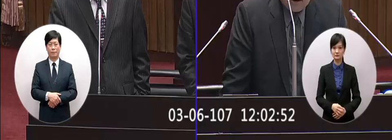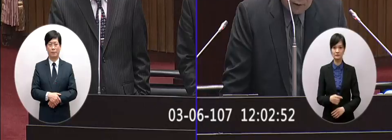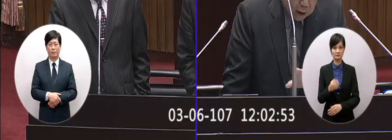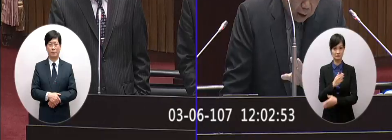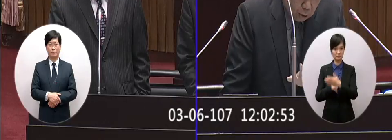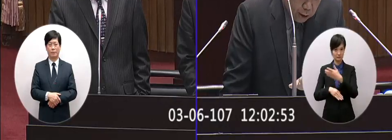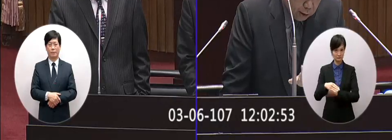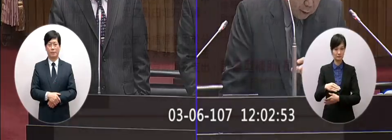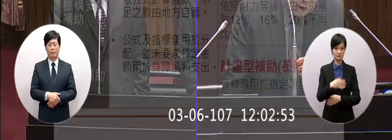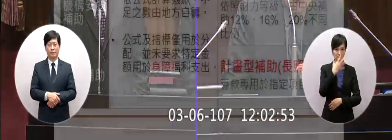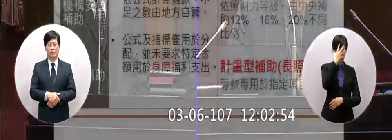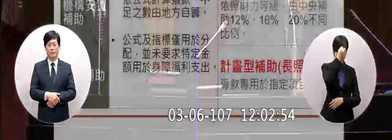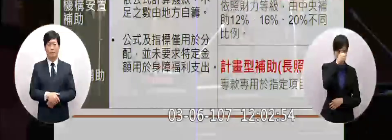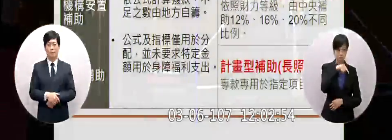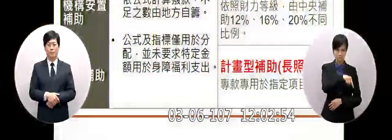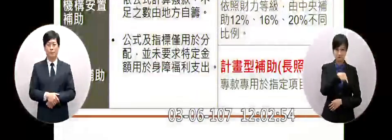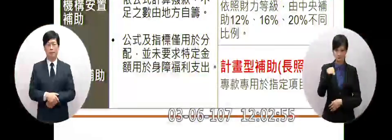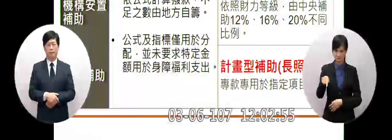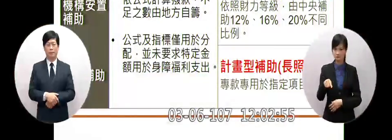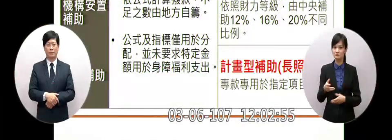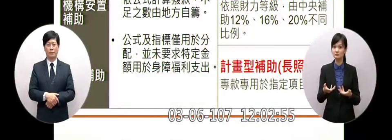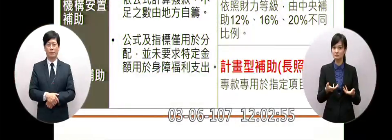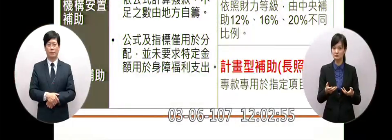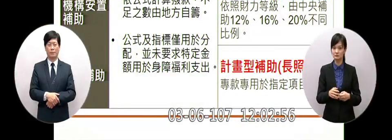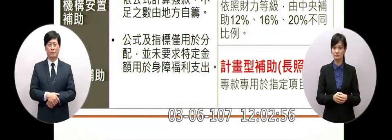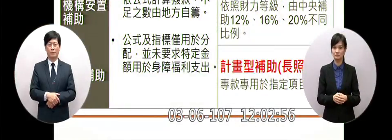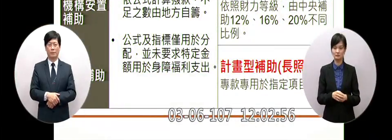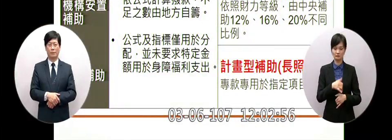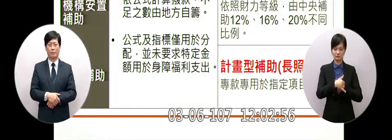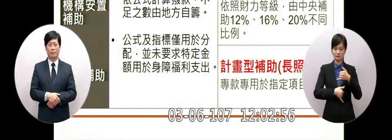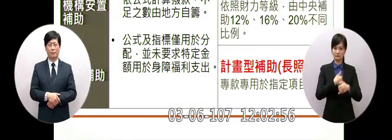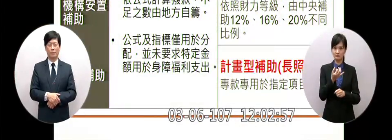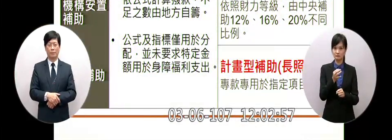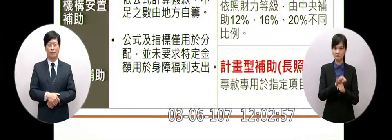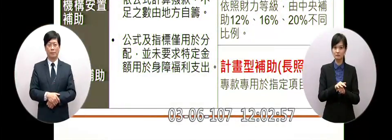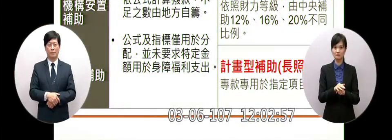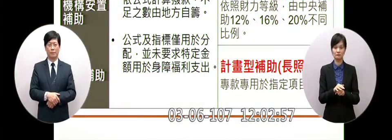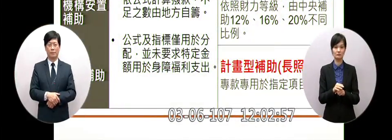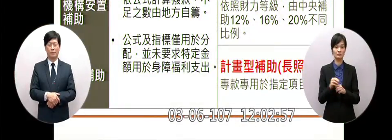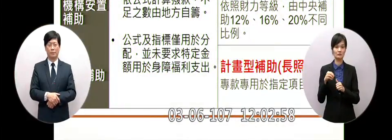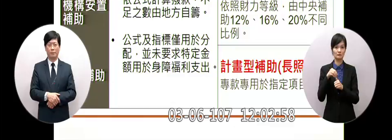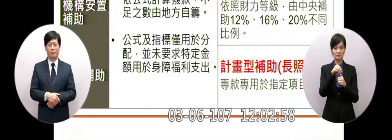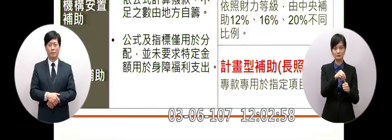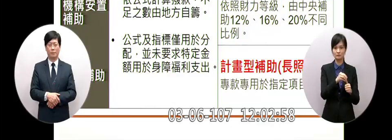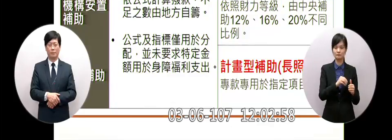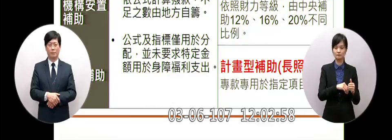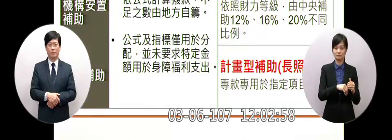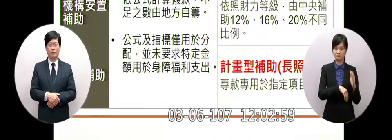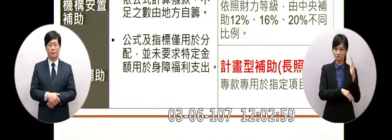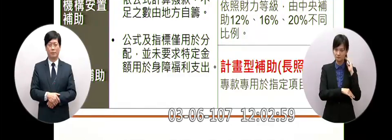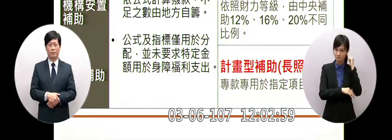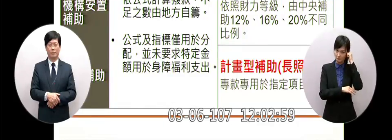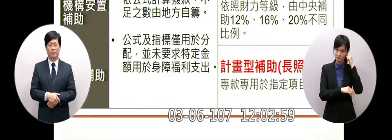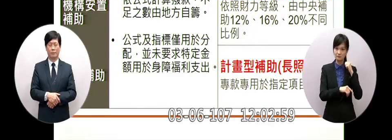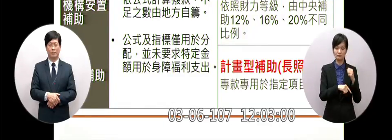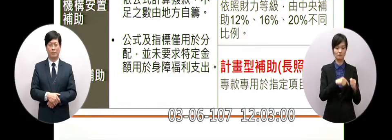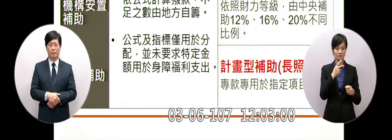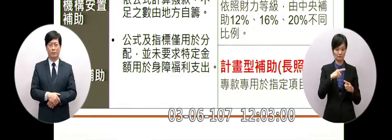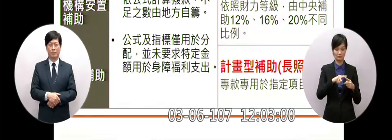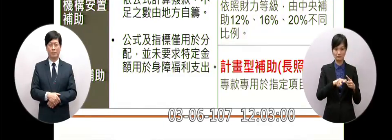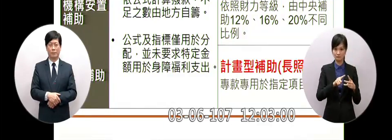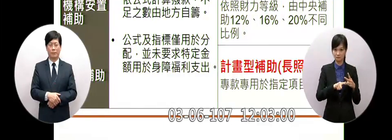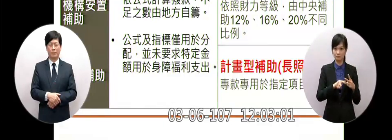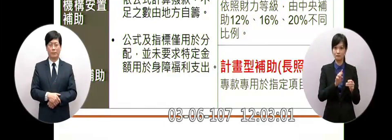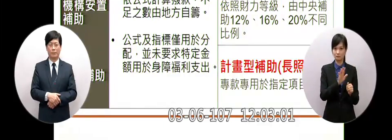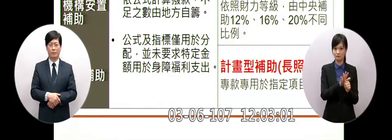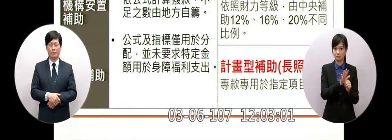身心障碍跟老人的这一个部分，我们在生活补助、机构安置补助，然后同样的就是说辅具补助的这个部